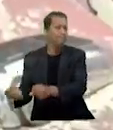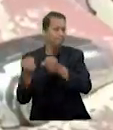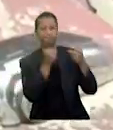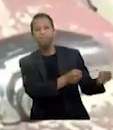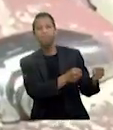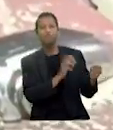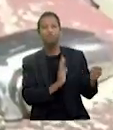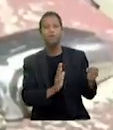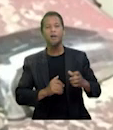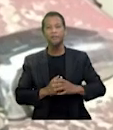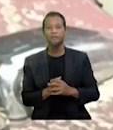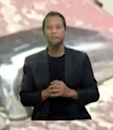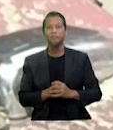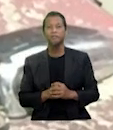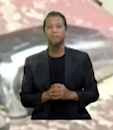Sei Tuan